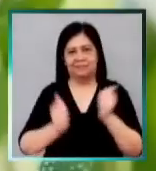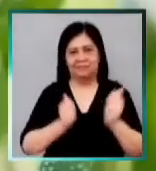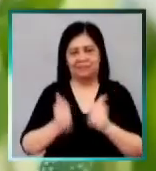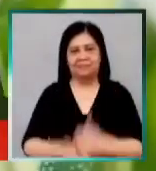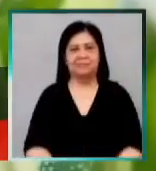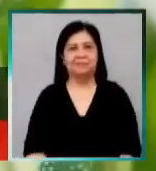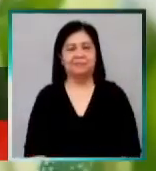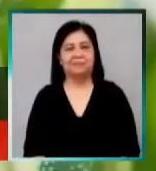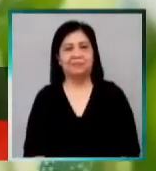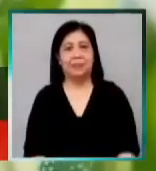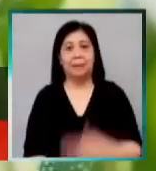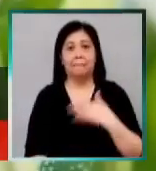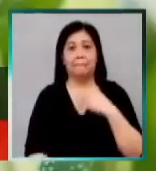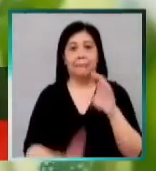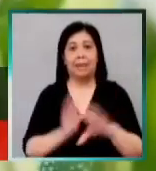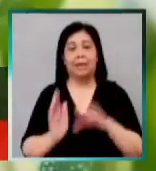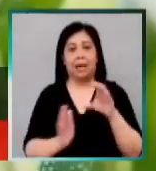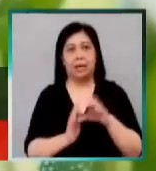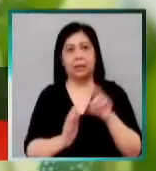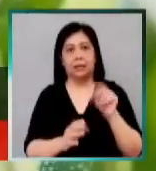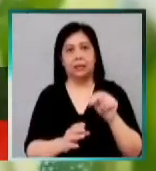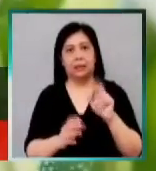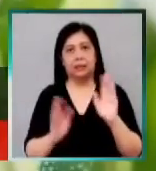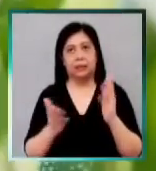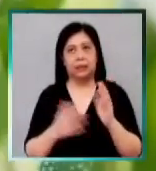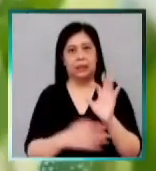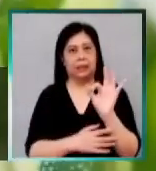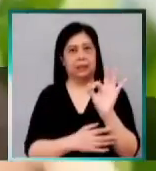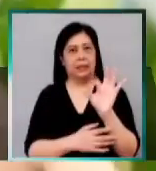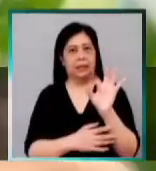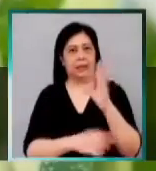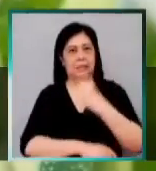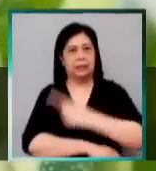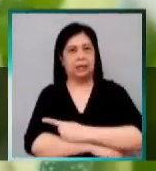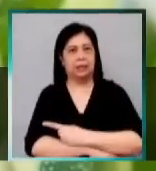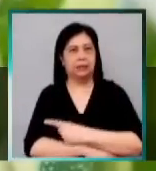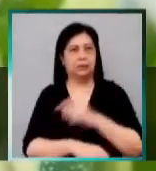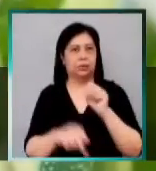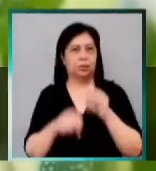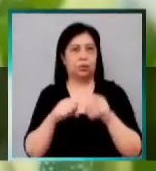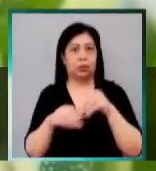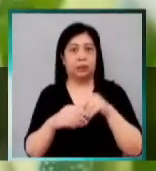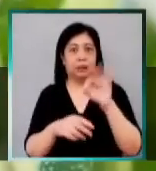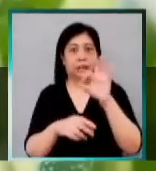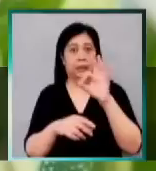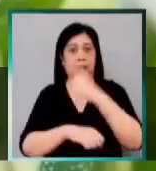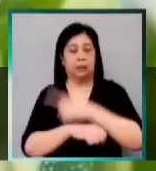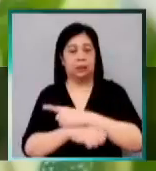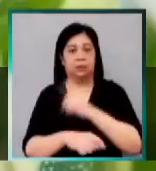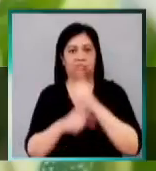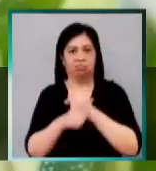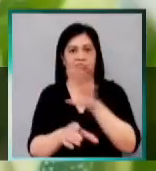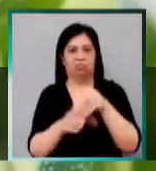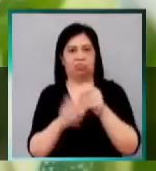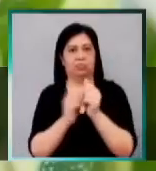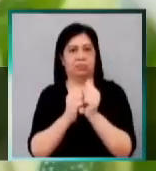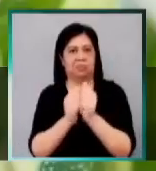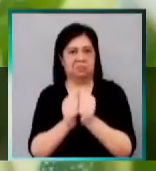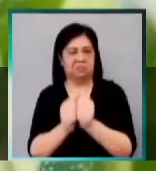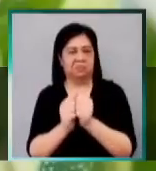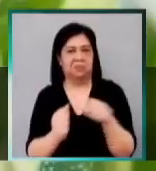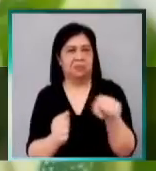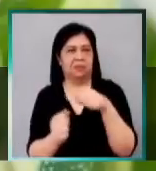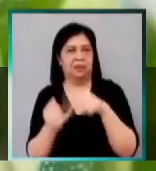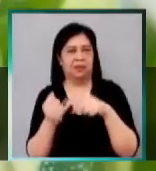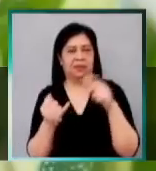Character ko po, kinailangan siya for like 19 days. So technically sa loob ng 19 days na yon, talagang kasama ko sila. Si Jung